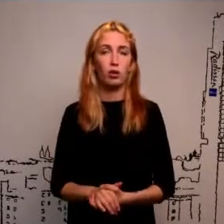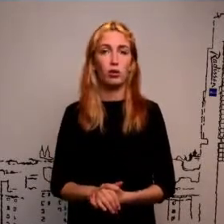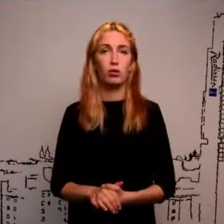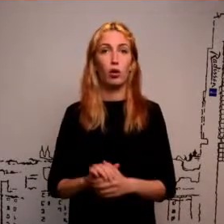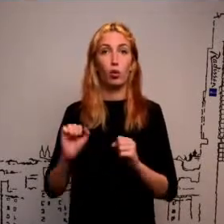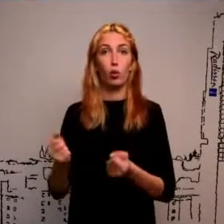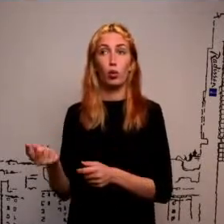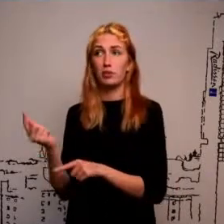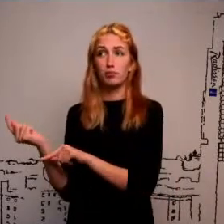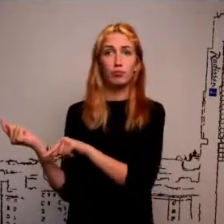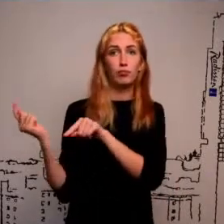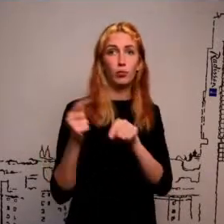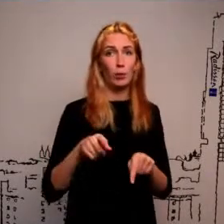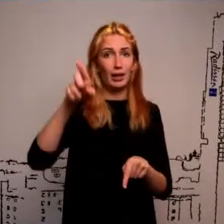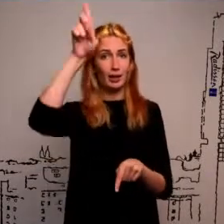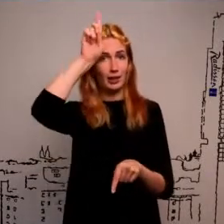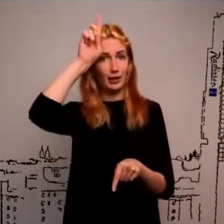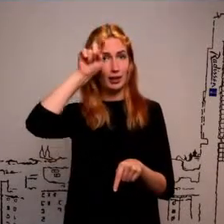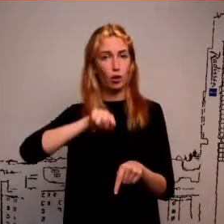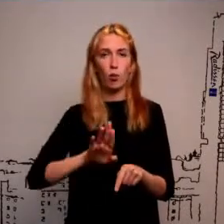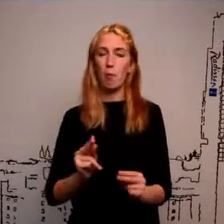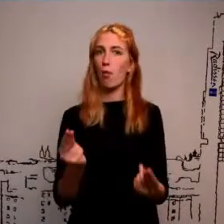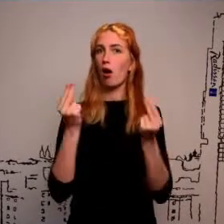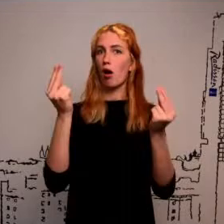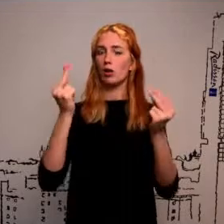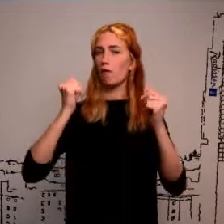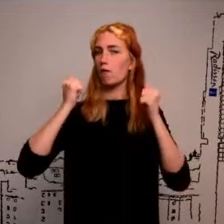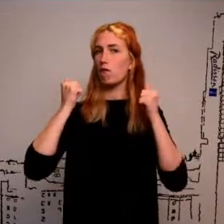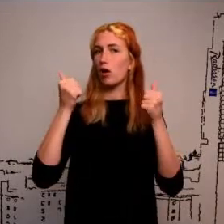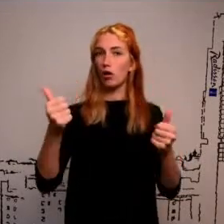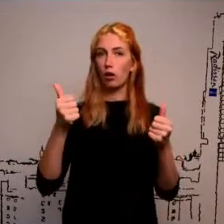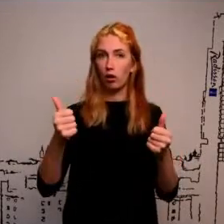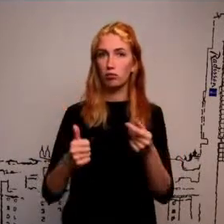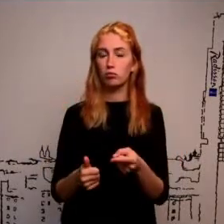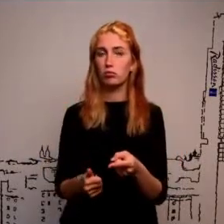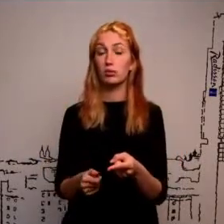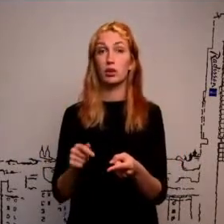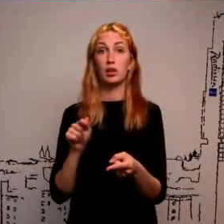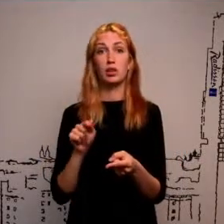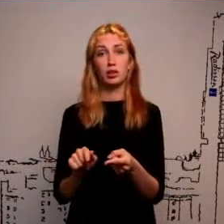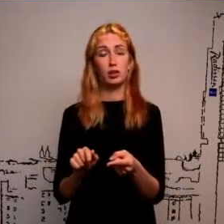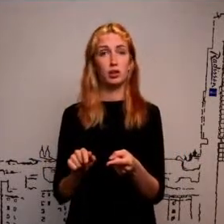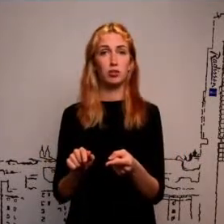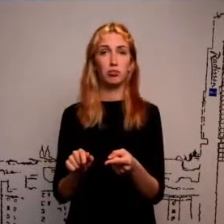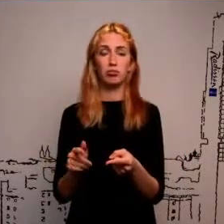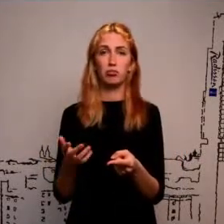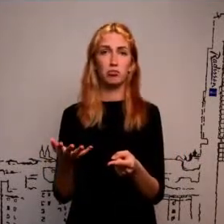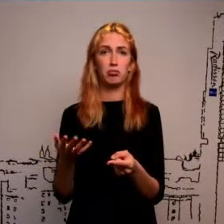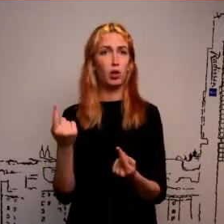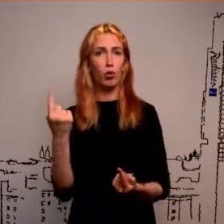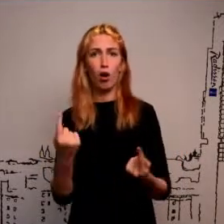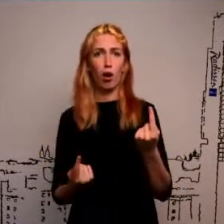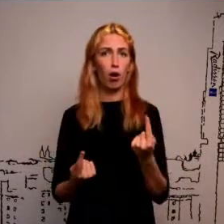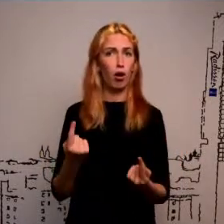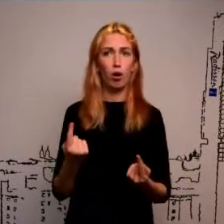võib-olla riiki, kus, millega maine on väga hea, siis nad ilmselt ka väga ei